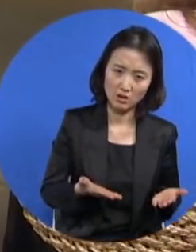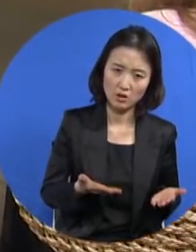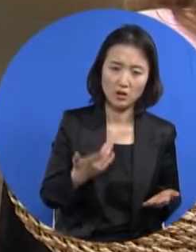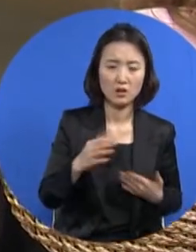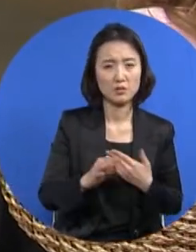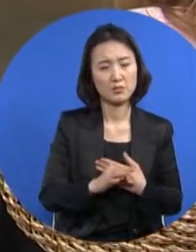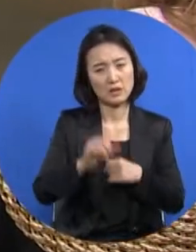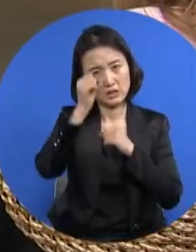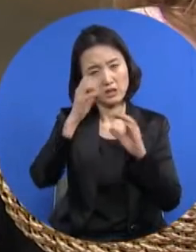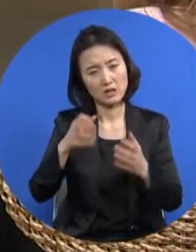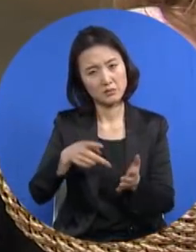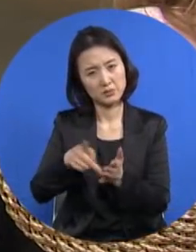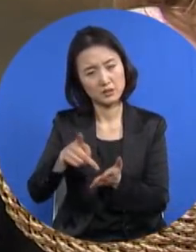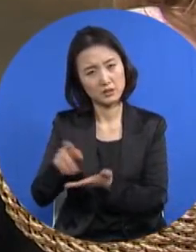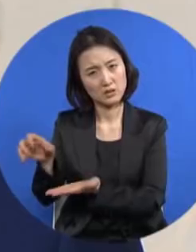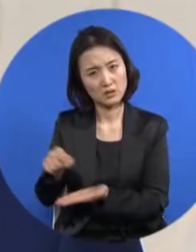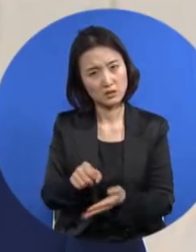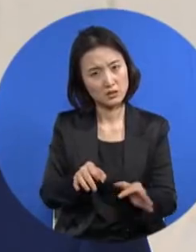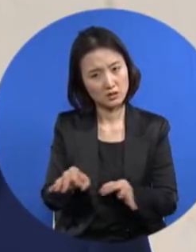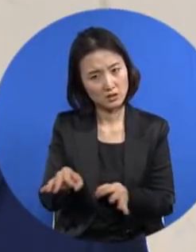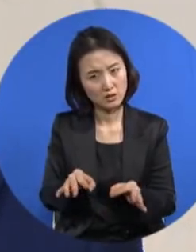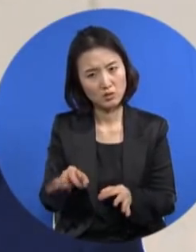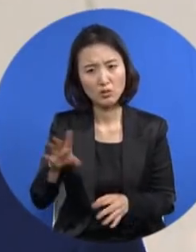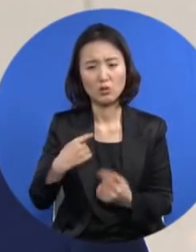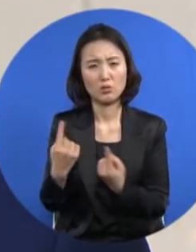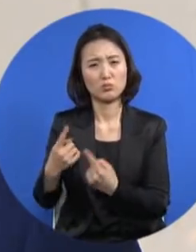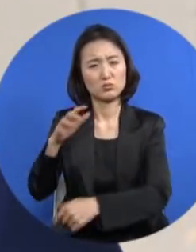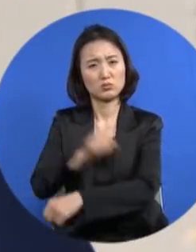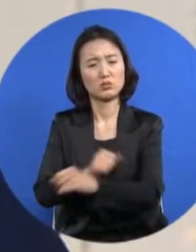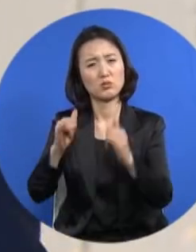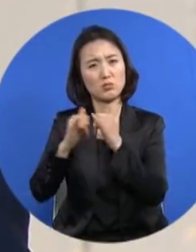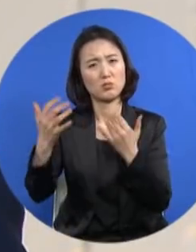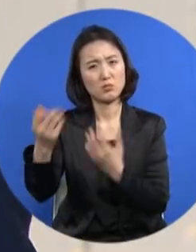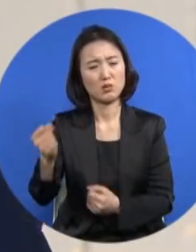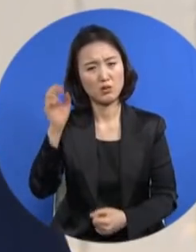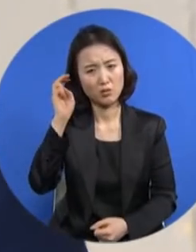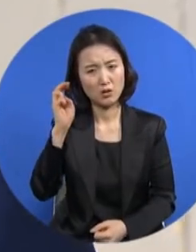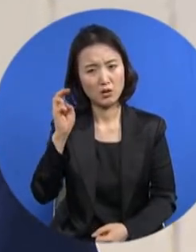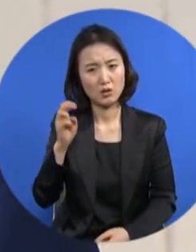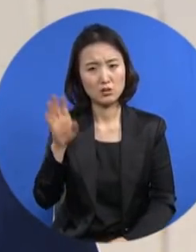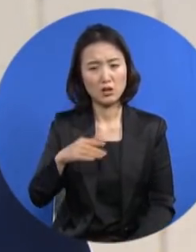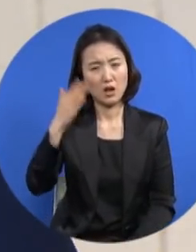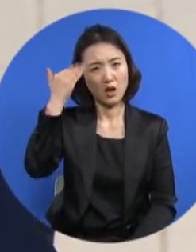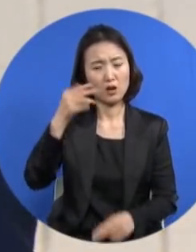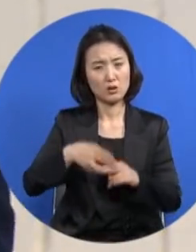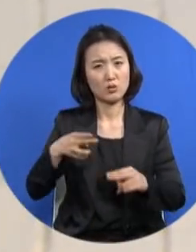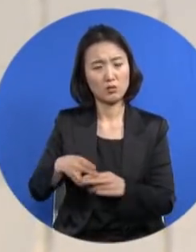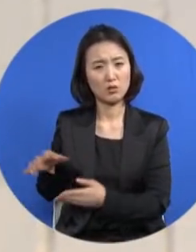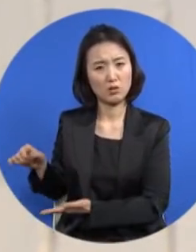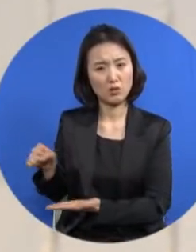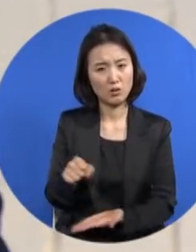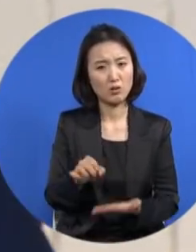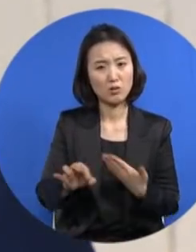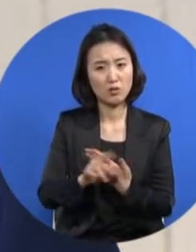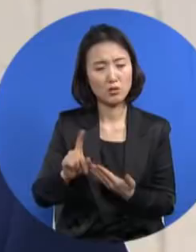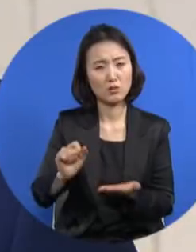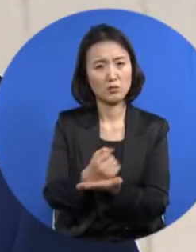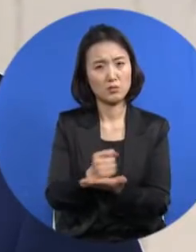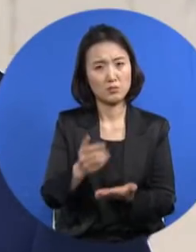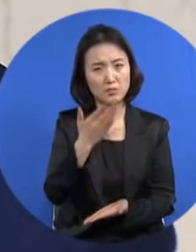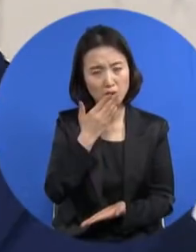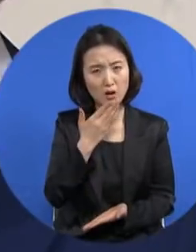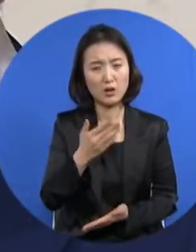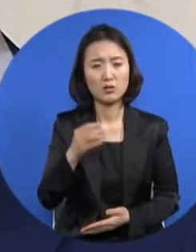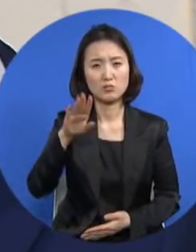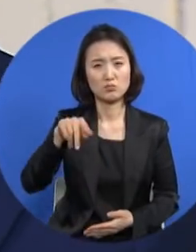피자 같은 걸 갖다가 할까? 그러면 저보다 더 센 사람이 많겠죠? 네. 근데 한국 요리를 갖고 와서 해봐요. 뭐 비빔밥이나